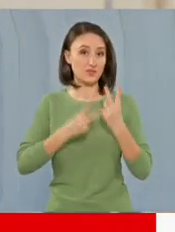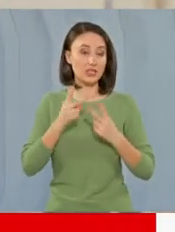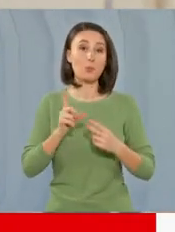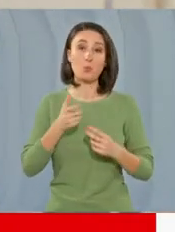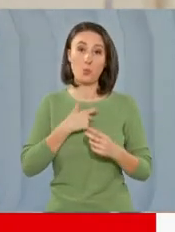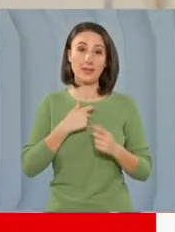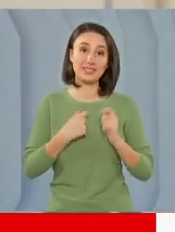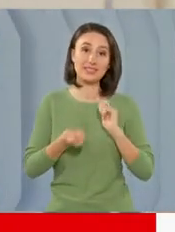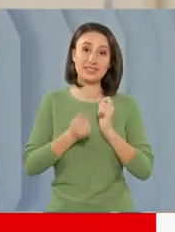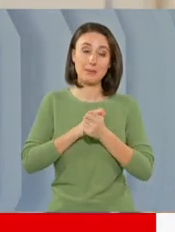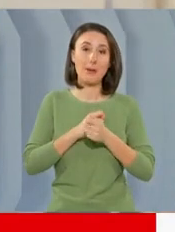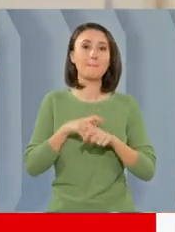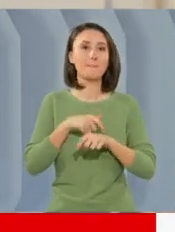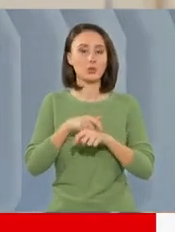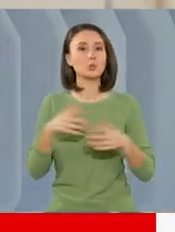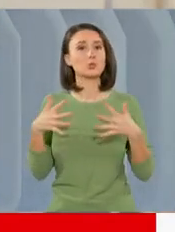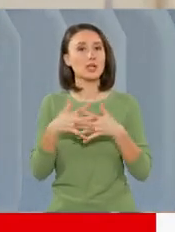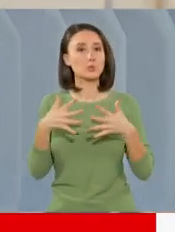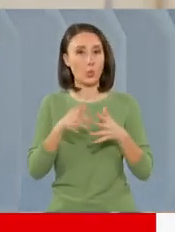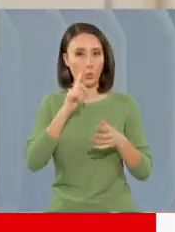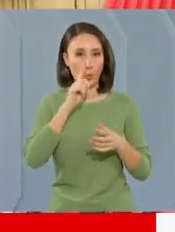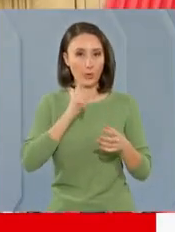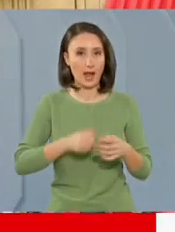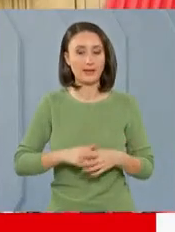putea schimba parcursul războiului din Ucraina.